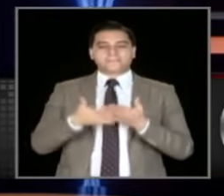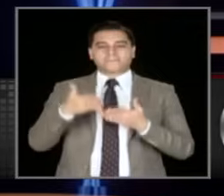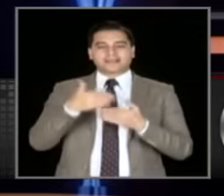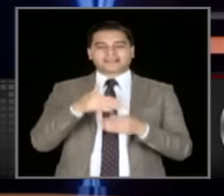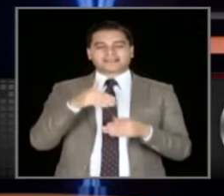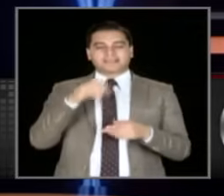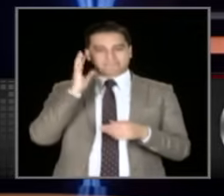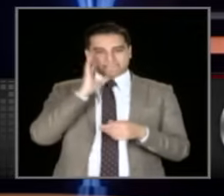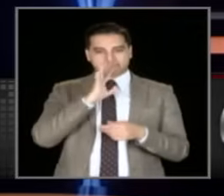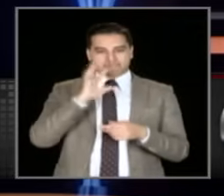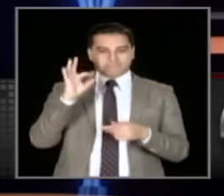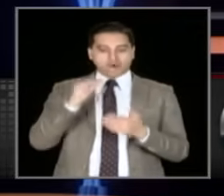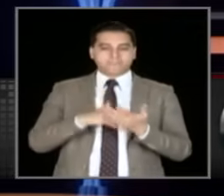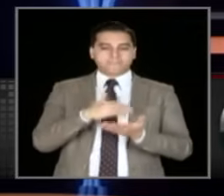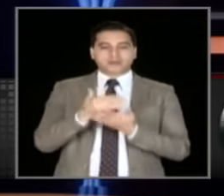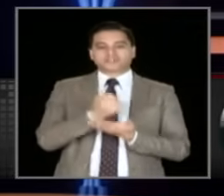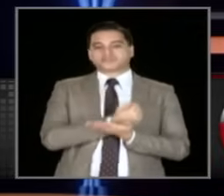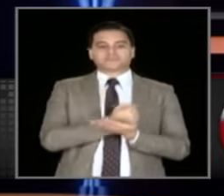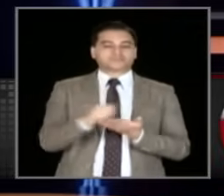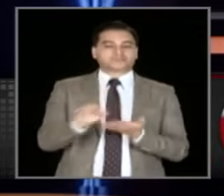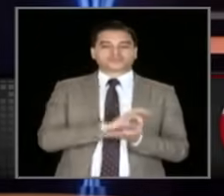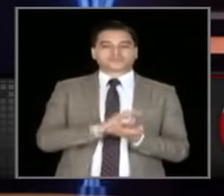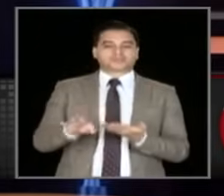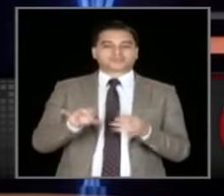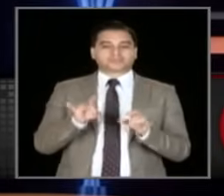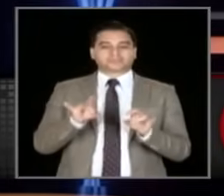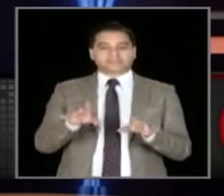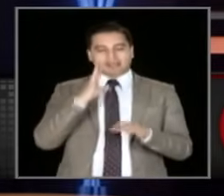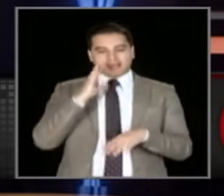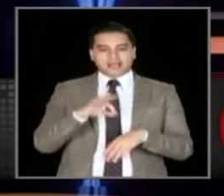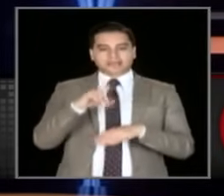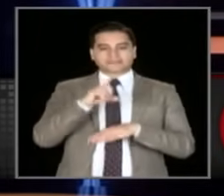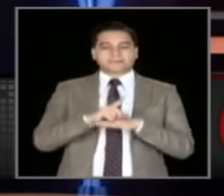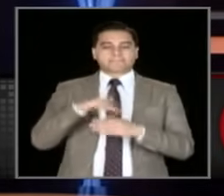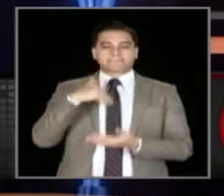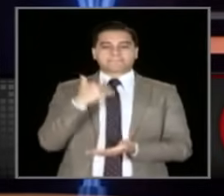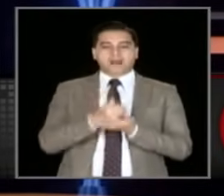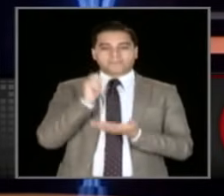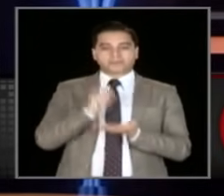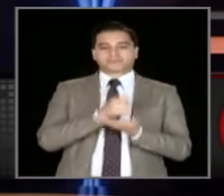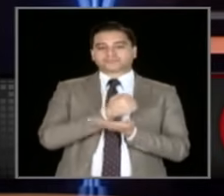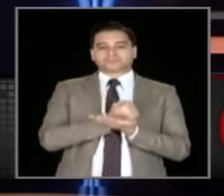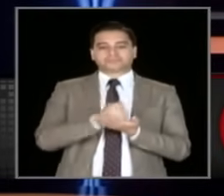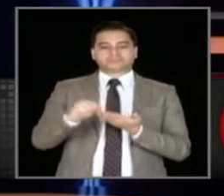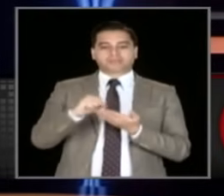تم حله بعد حكم قضائي صدر عن المحكمة الإدارية